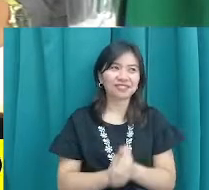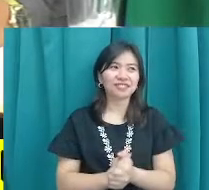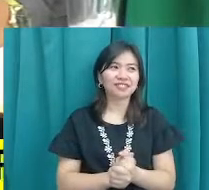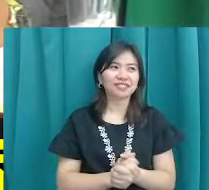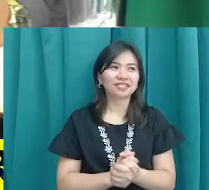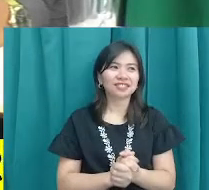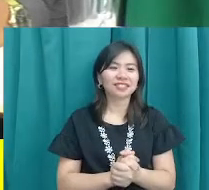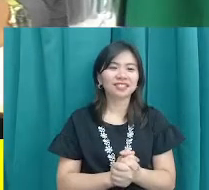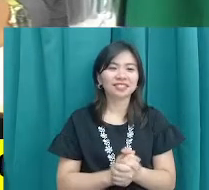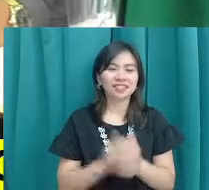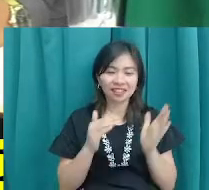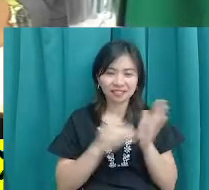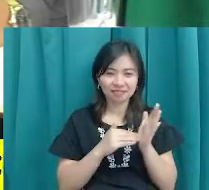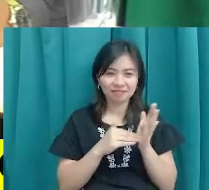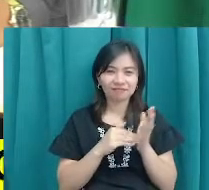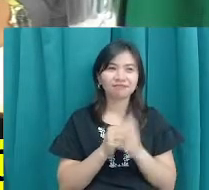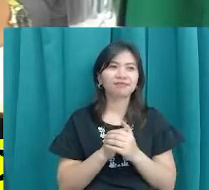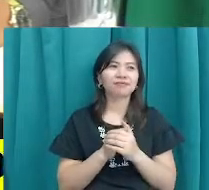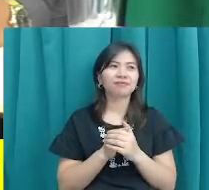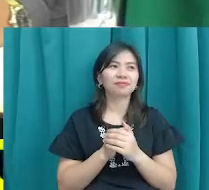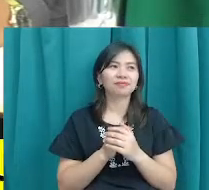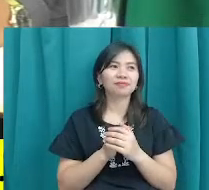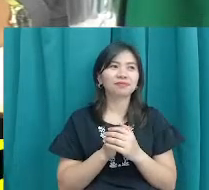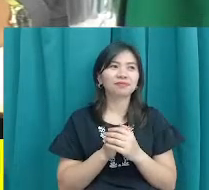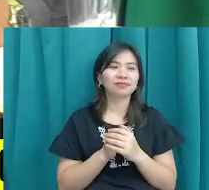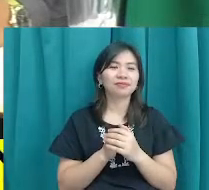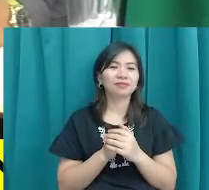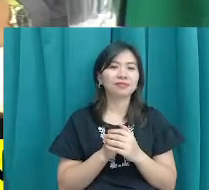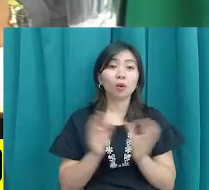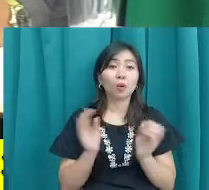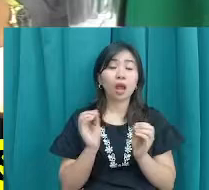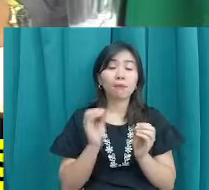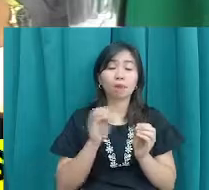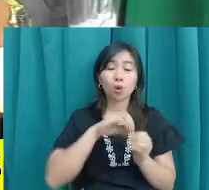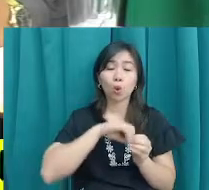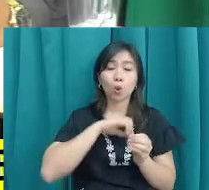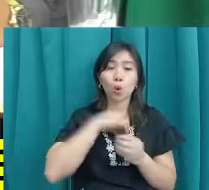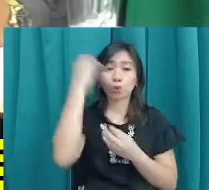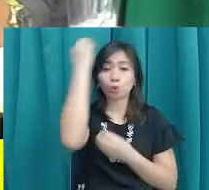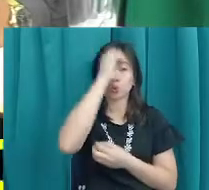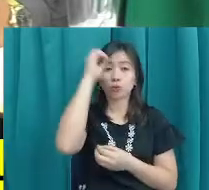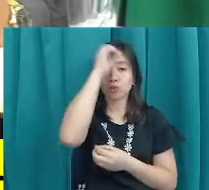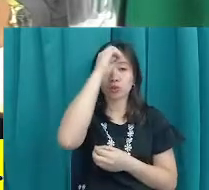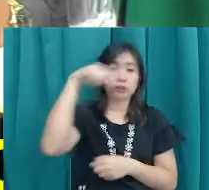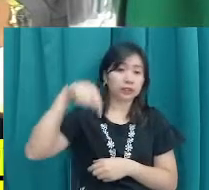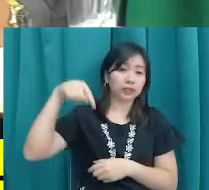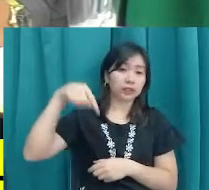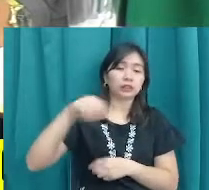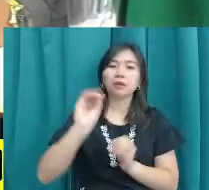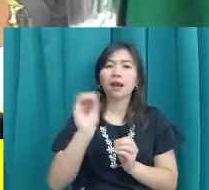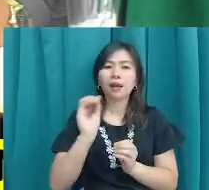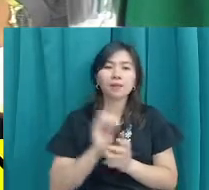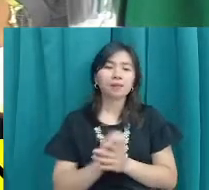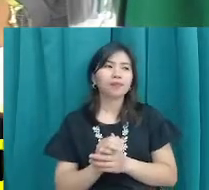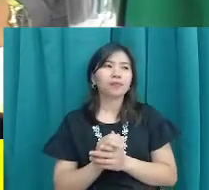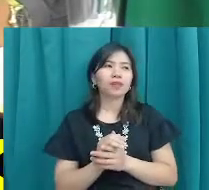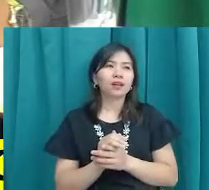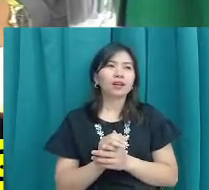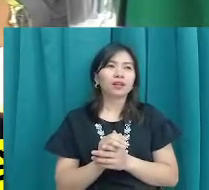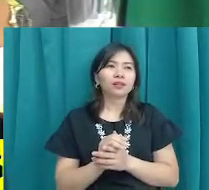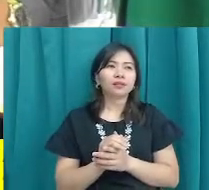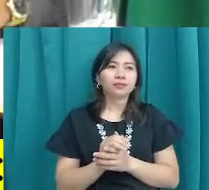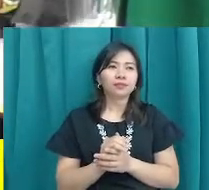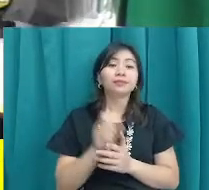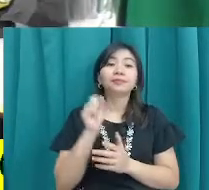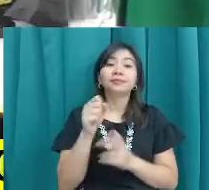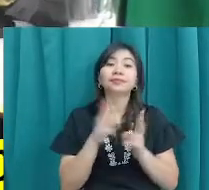Nasa Biblia tayo lahat, di ba? Oh, wala akong sariling opinion dito. Wala akong may sasabi sa inyo kung wala tayong binasa dito. Tama. Maliwanag yung sinabi